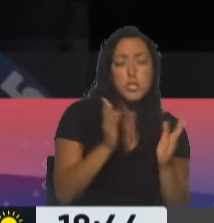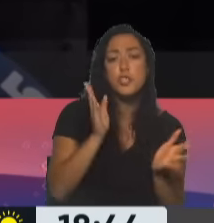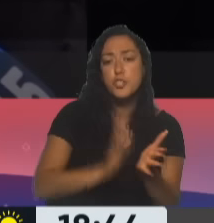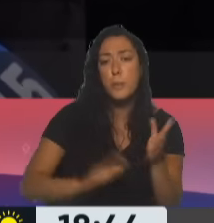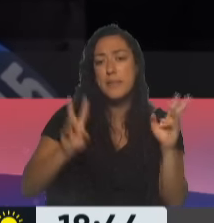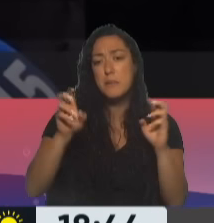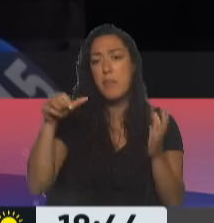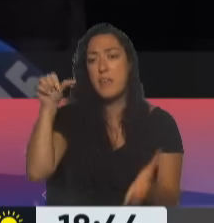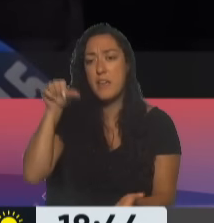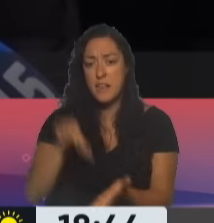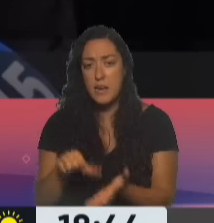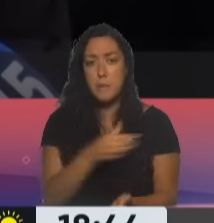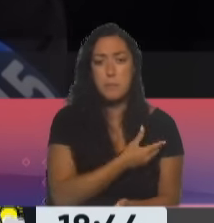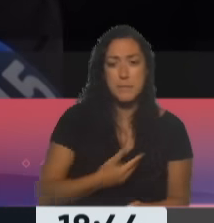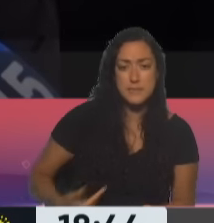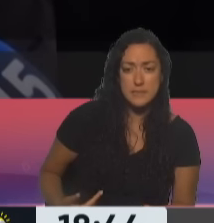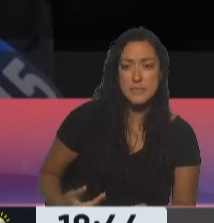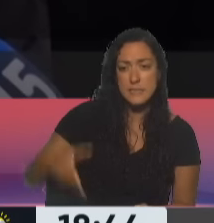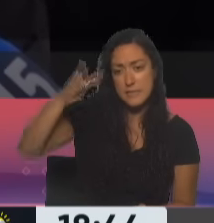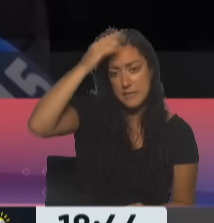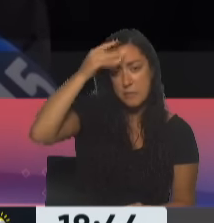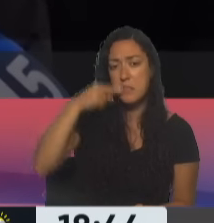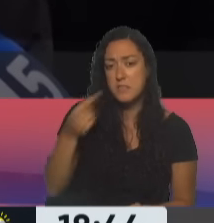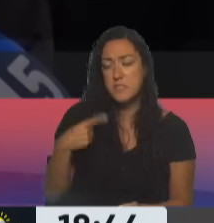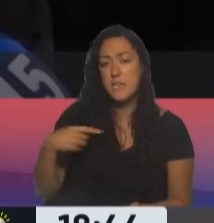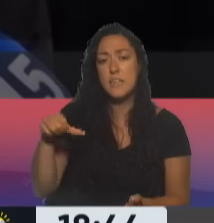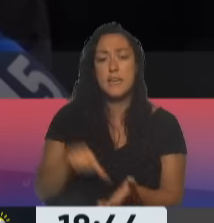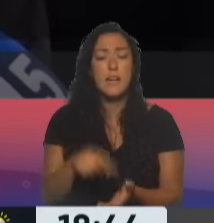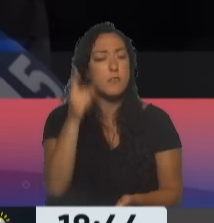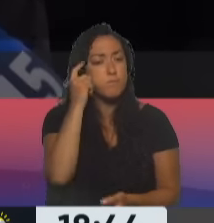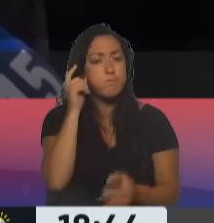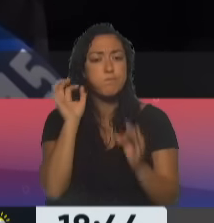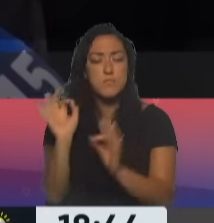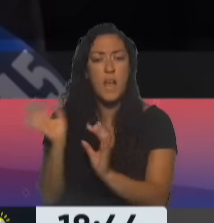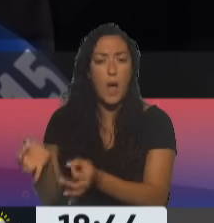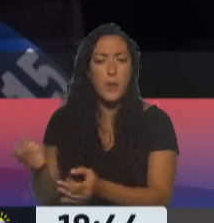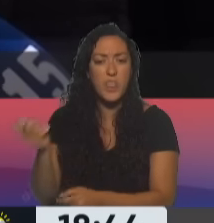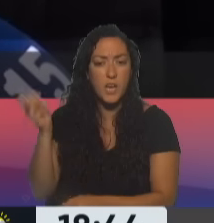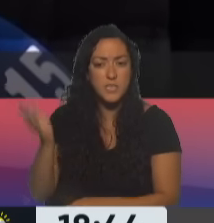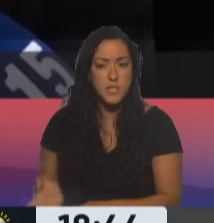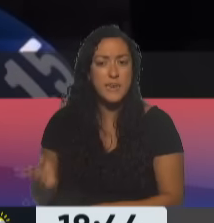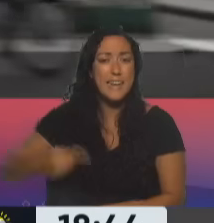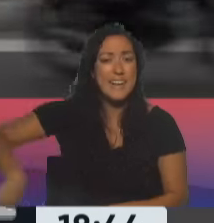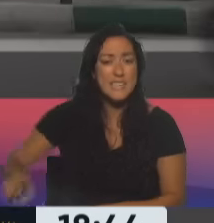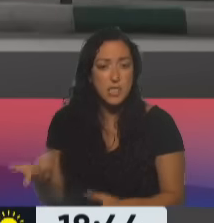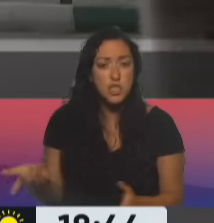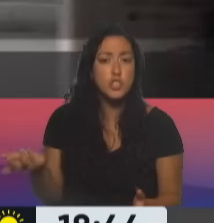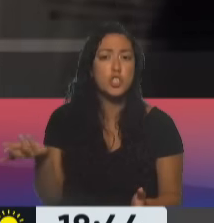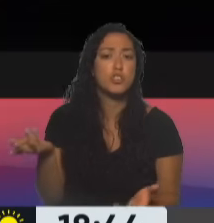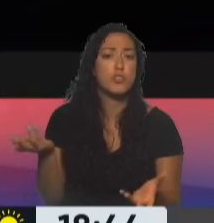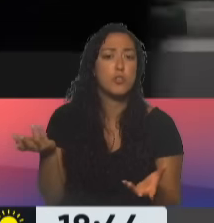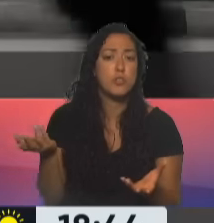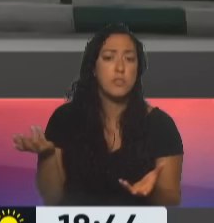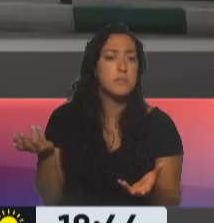איראן. הנשיא חושב שהאיראנים כבר למדו אם יש להם עסק. הוא חושב שהתנאים שהוא יוצר,